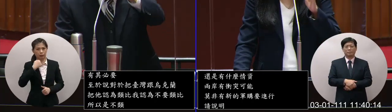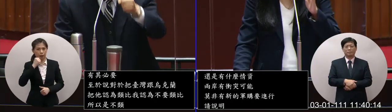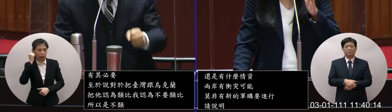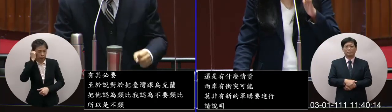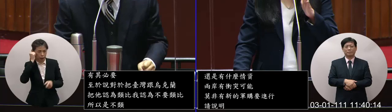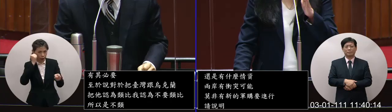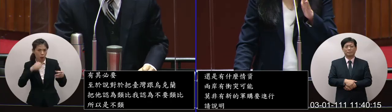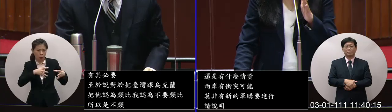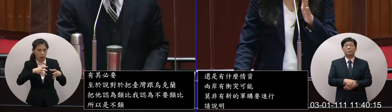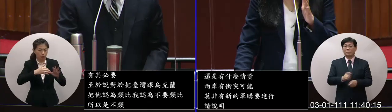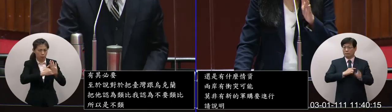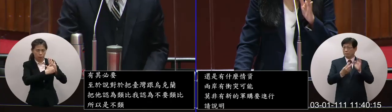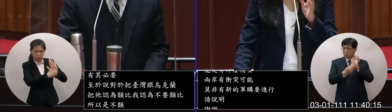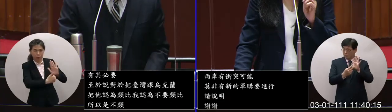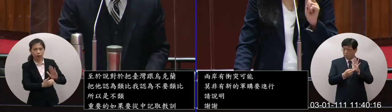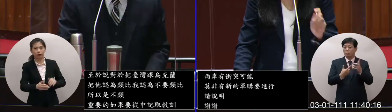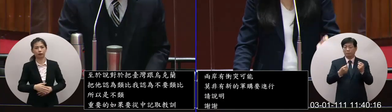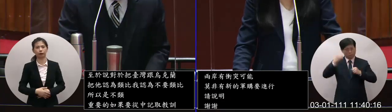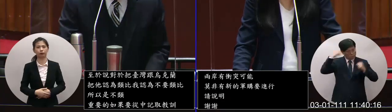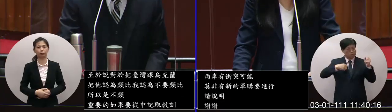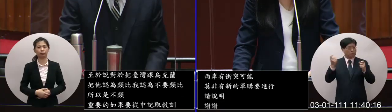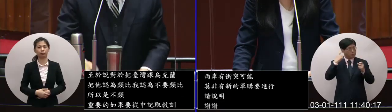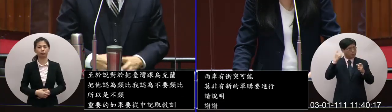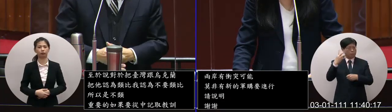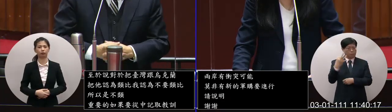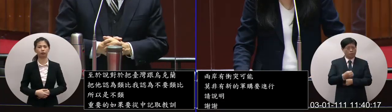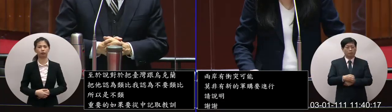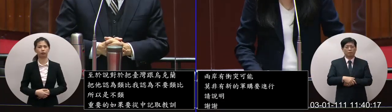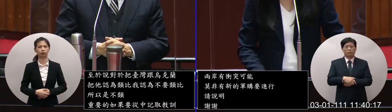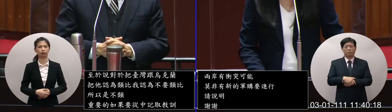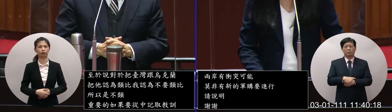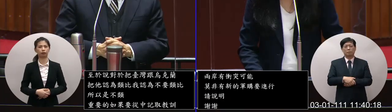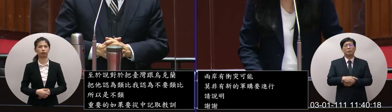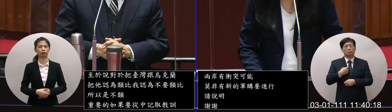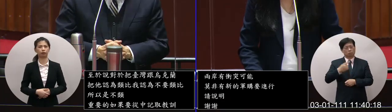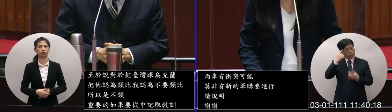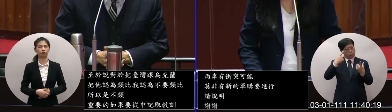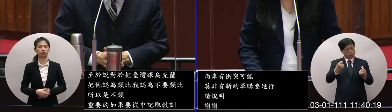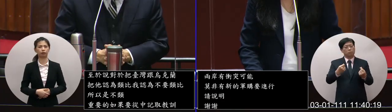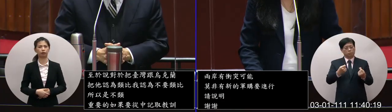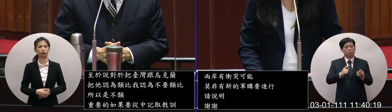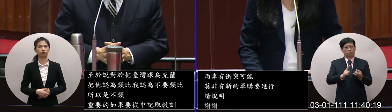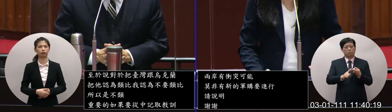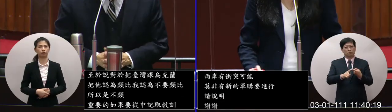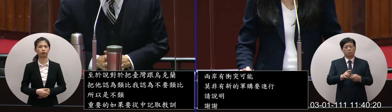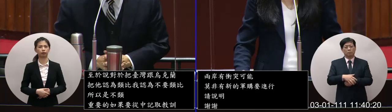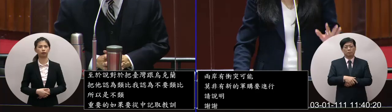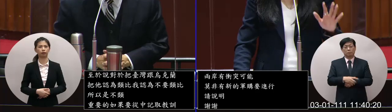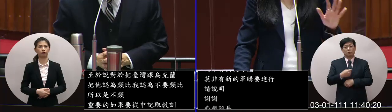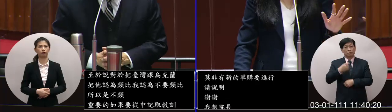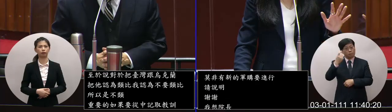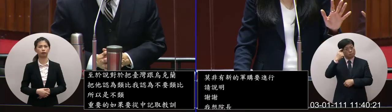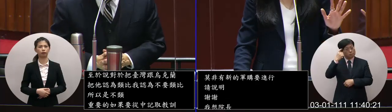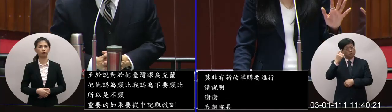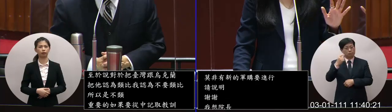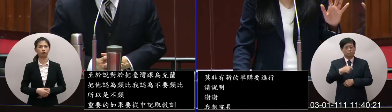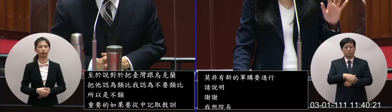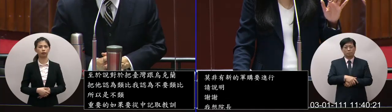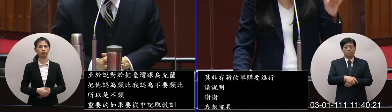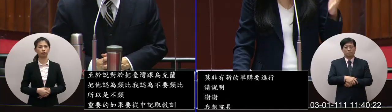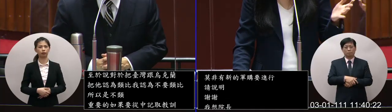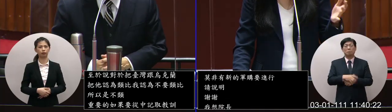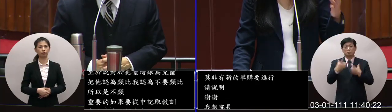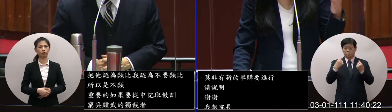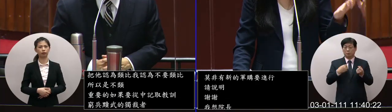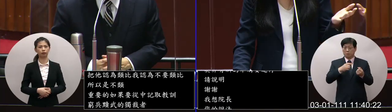结抵抗侵略。 您的这个说法其实早上我也听过很多次了，其实哦，我也认同，我也认同。 谢谢， 我想哦，我们对于这个